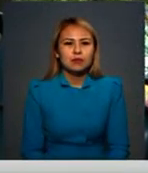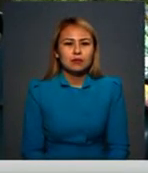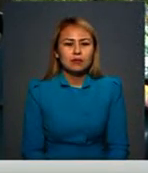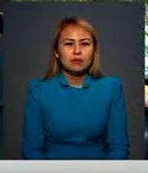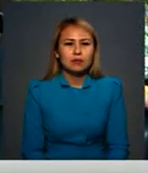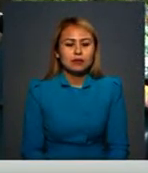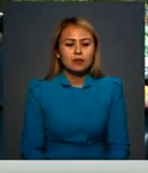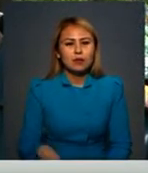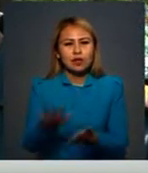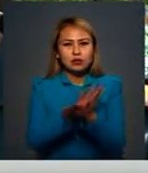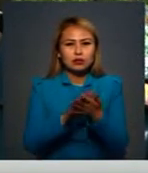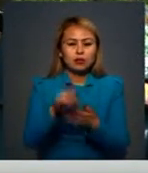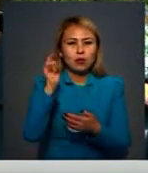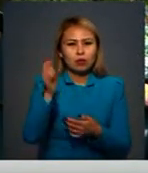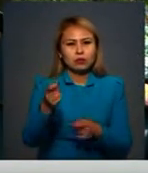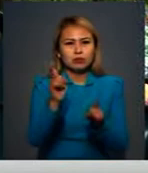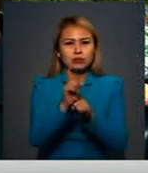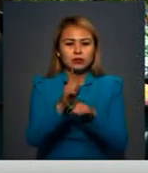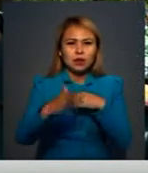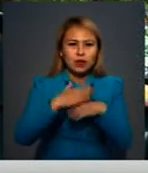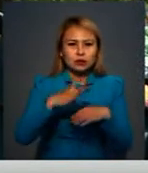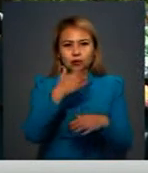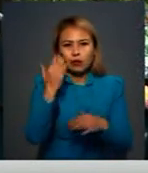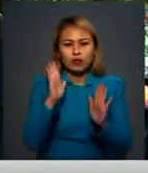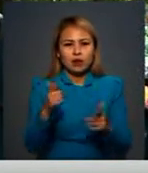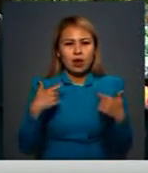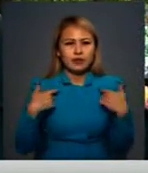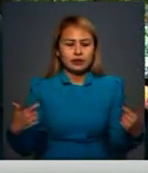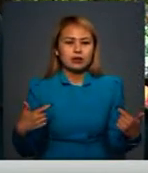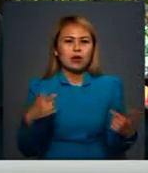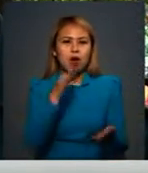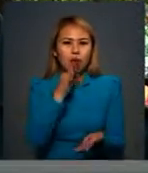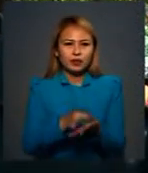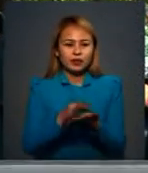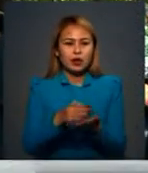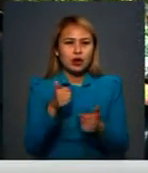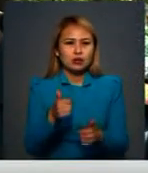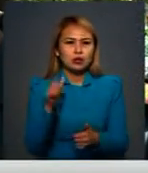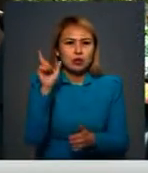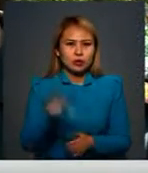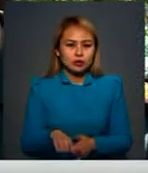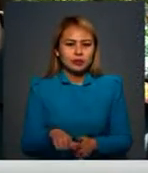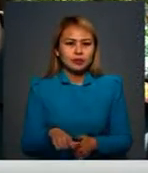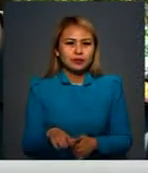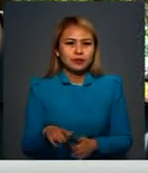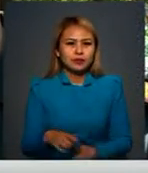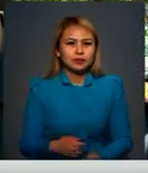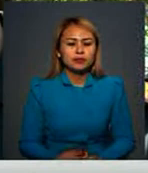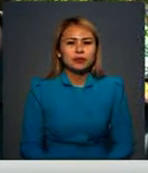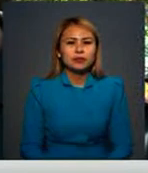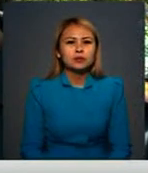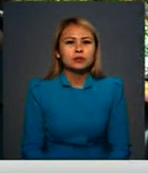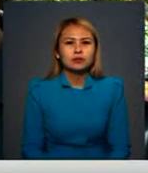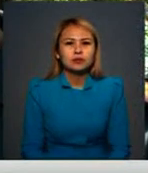алмаған офицер. Тек қана жақсы жағымен саналатын офицерлердің қатарына